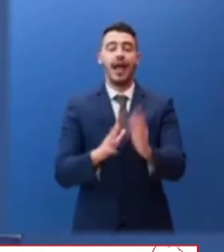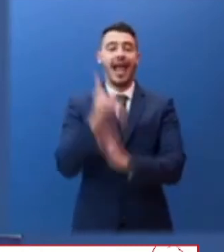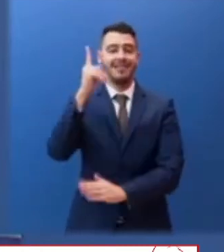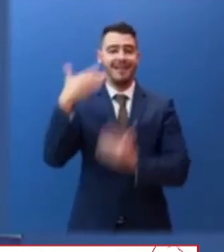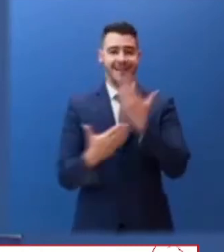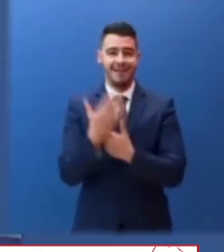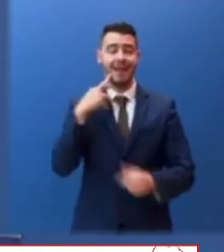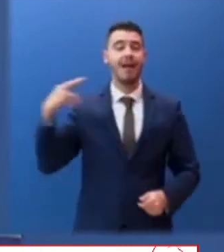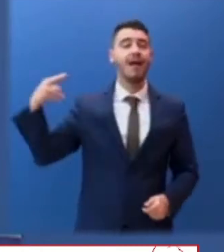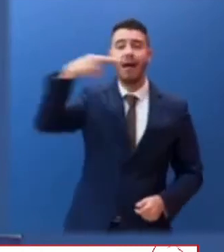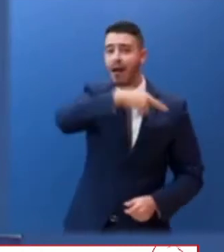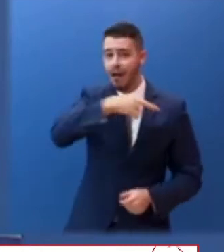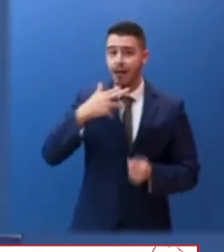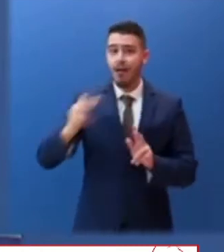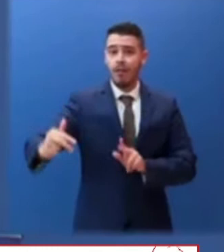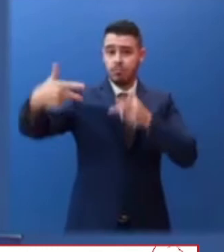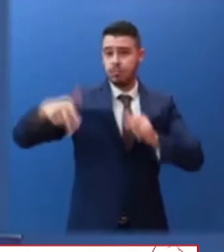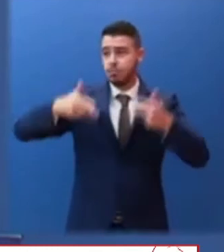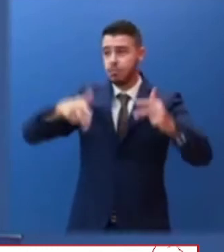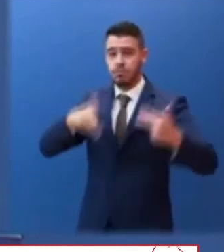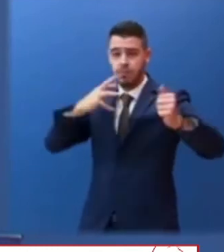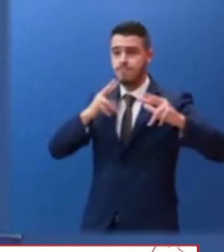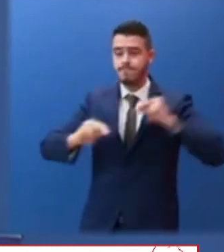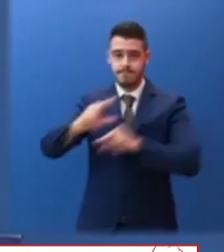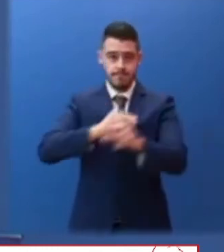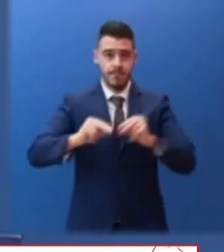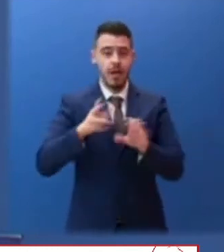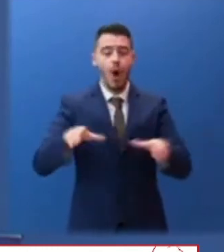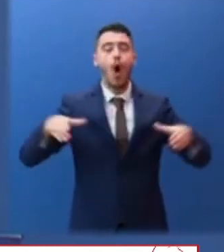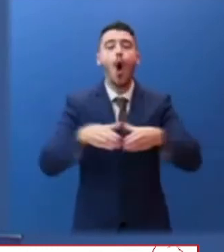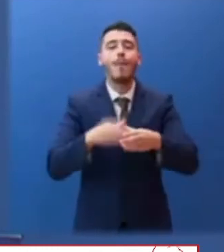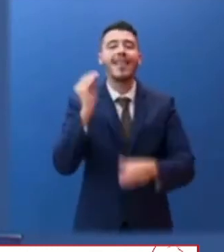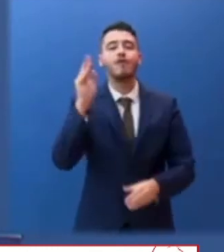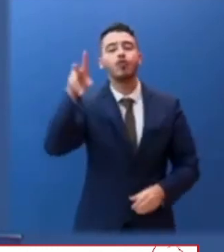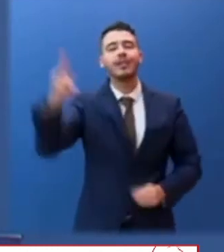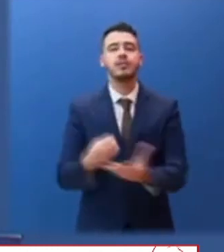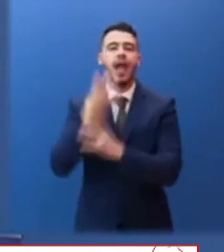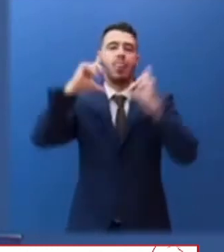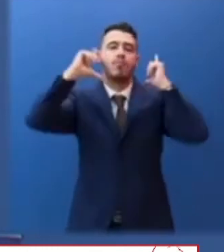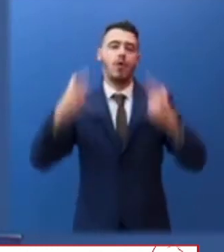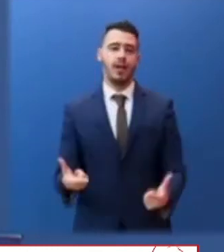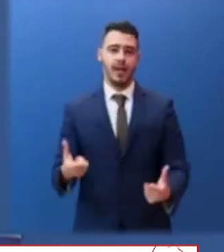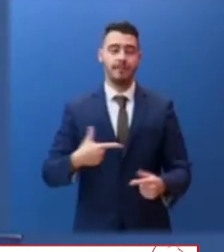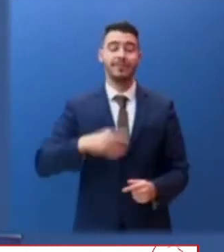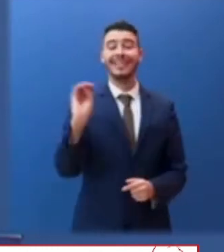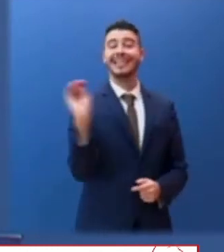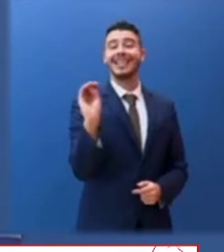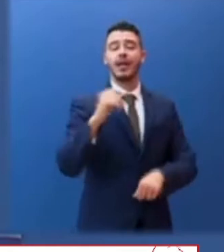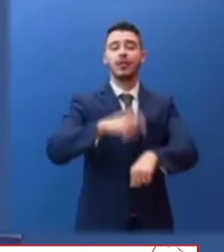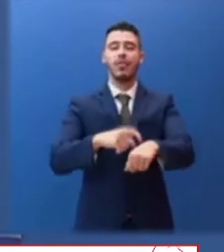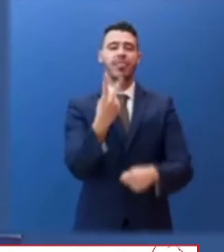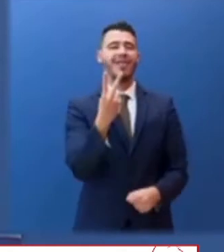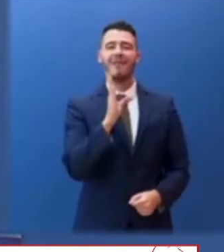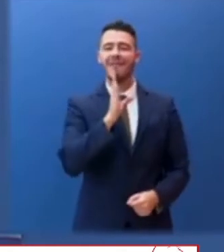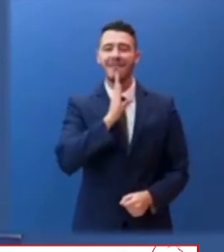θα προεδρεύσει μέσω τηλεδιάσκεψης στη συνεδρίαση της κοινοβουλευτικής ομάδας της Νέας Δημοκρατίας. Την Τετάρτη, στις 2 μετά το